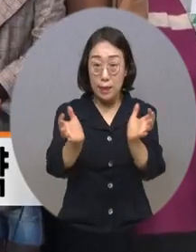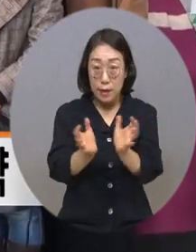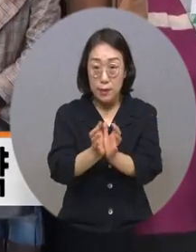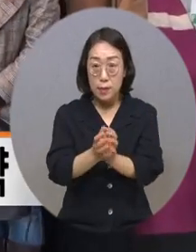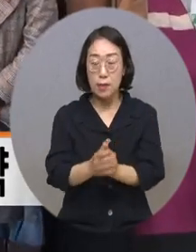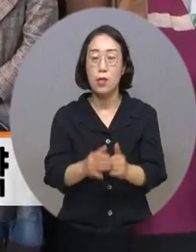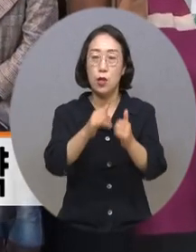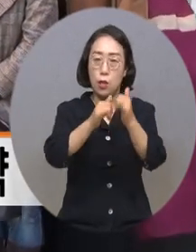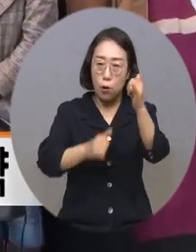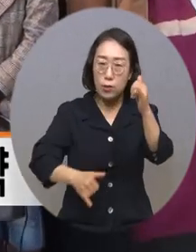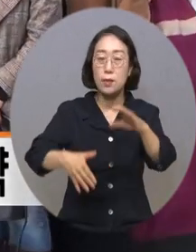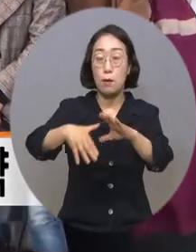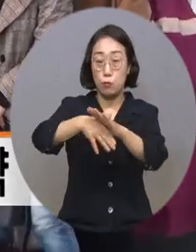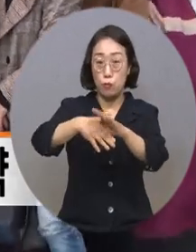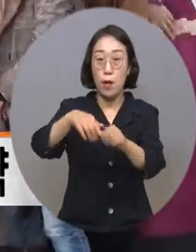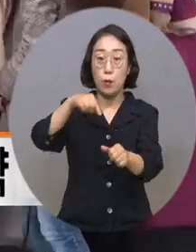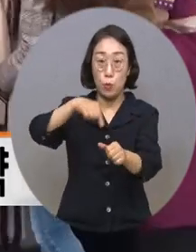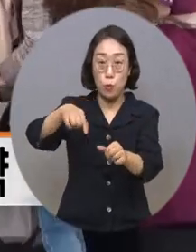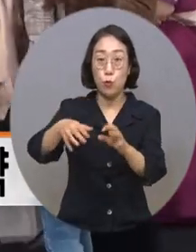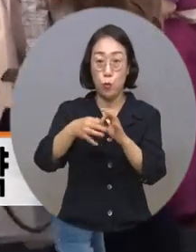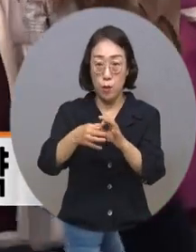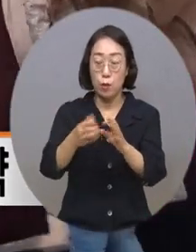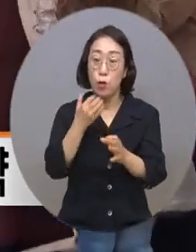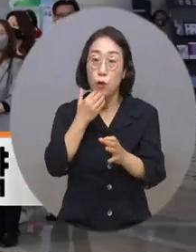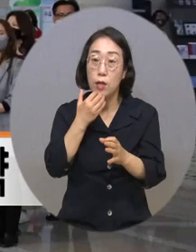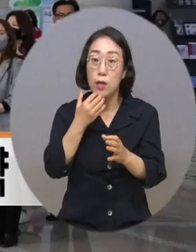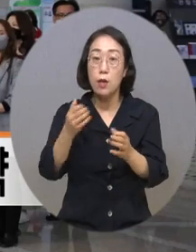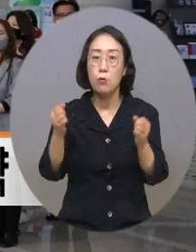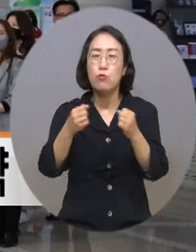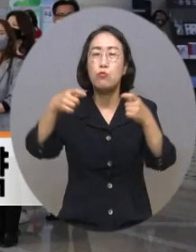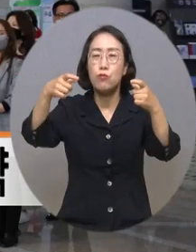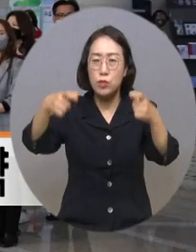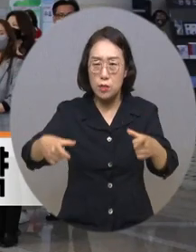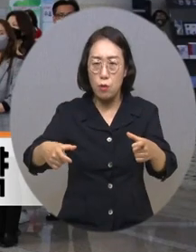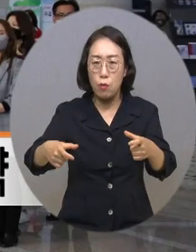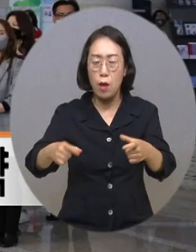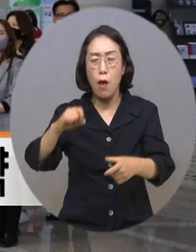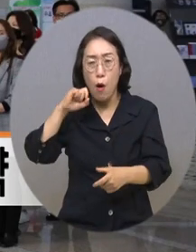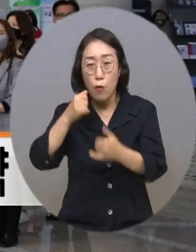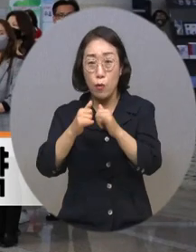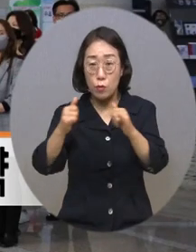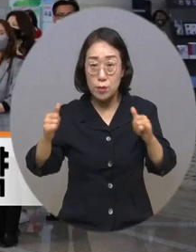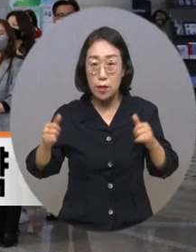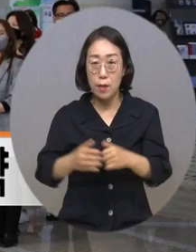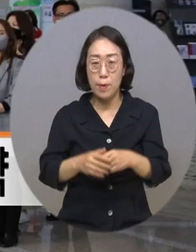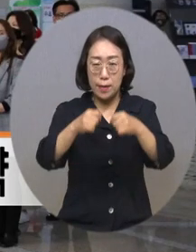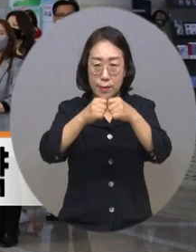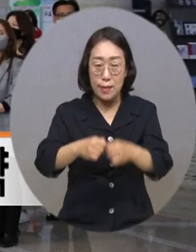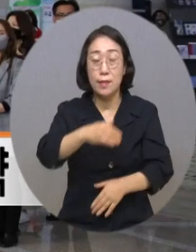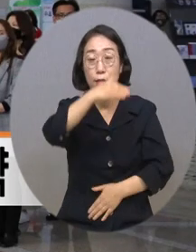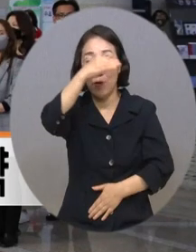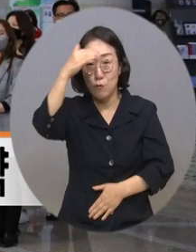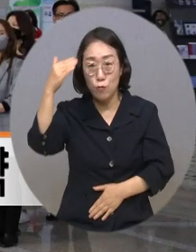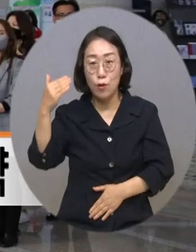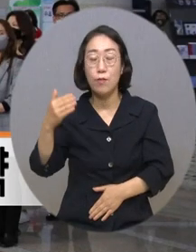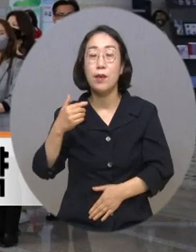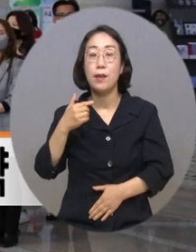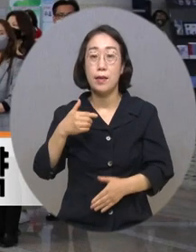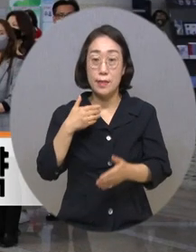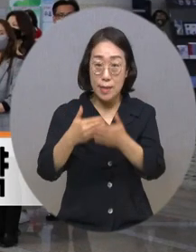단체로 의정부시를 중심으로 경기 북부 지역의 소외 계층을 위한 역사 탐방, 문화예술 체험을